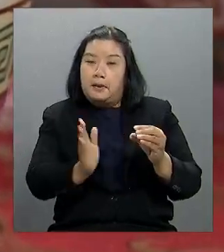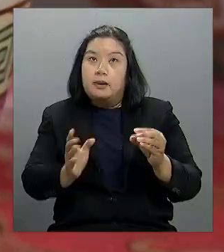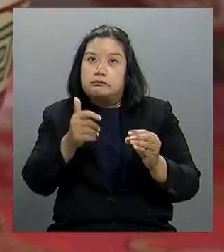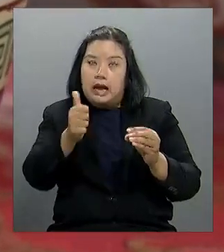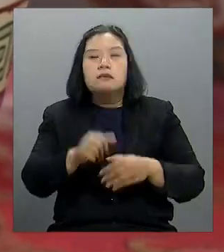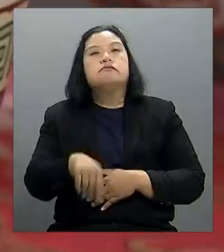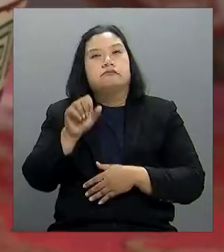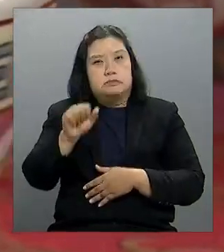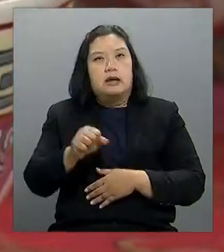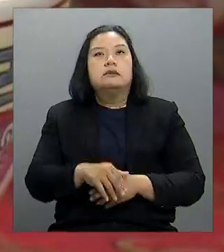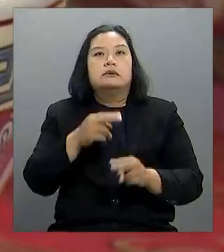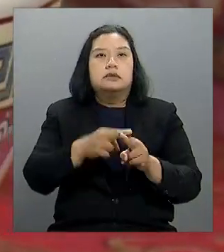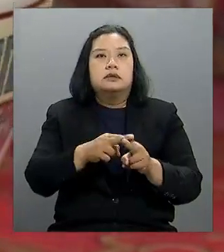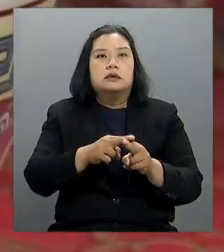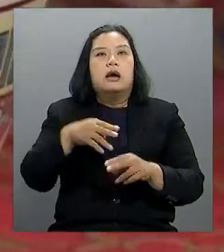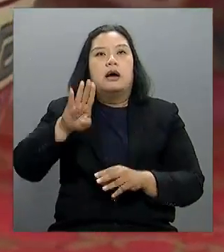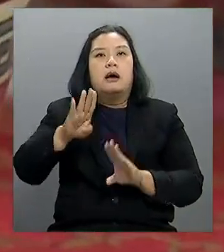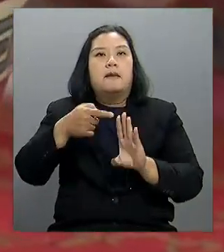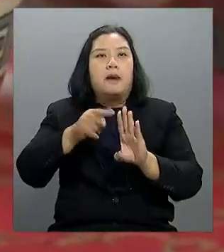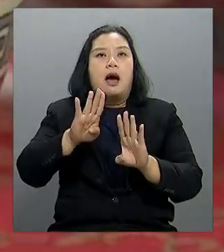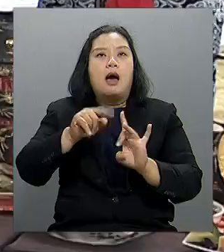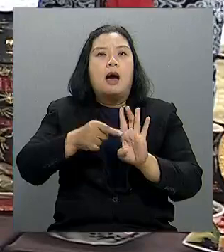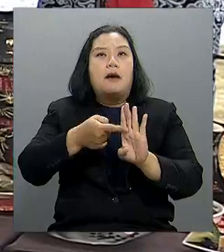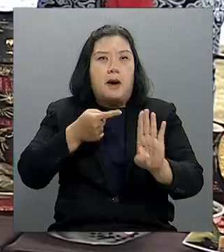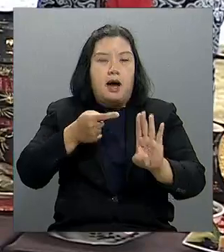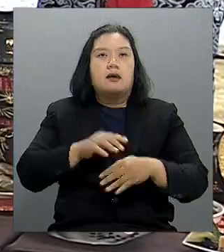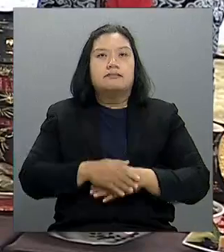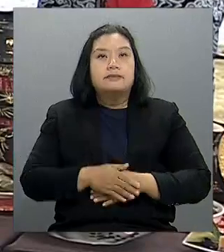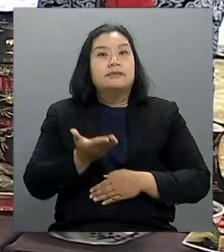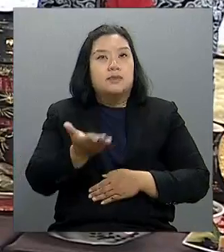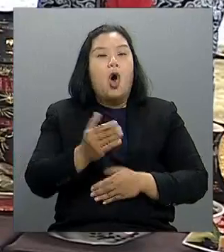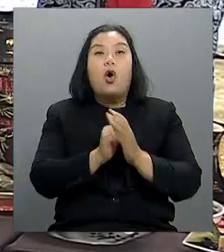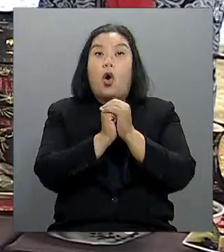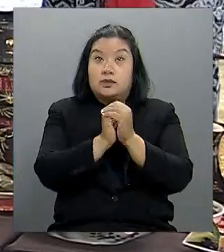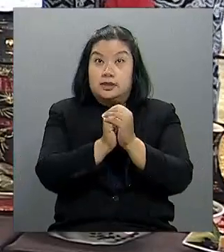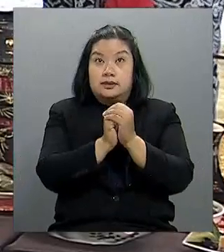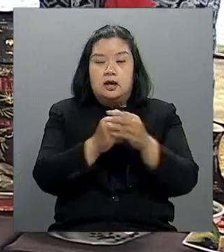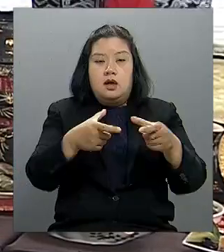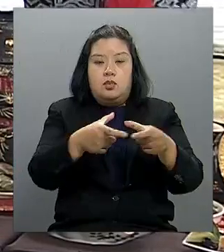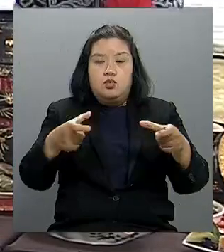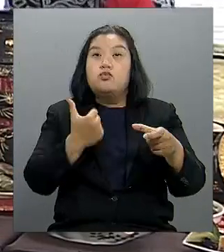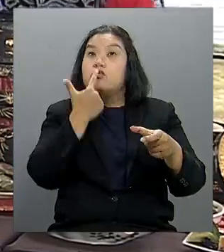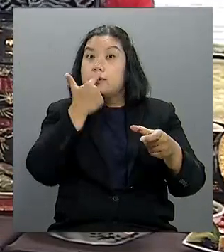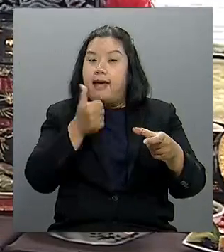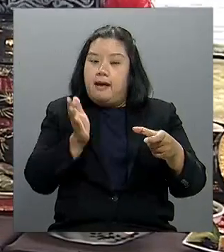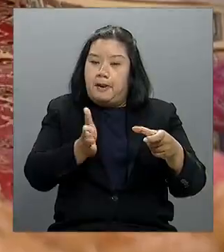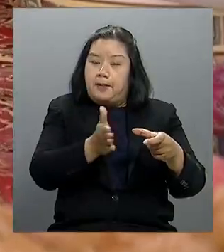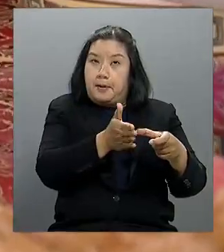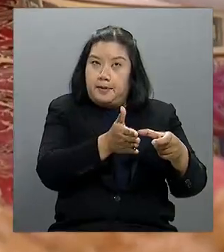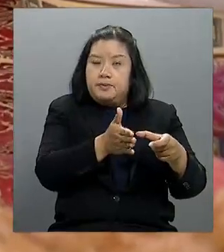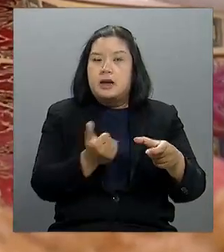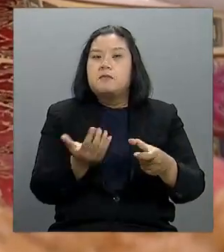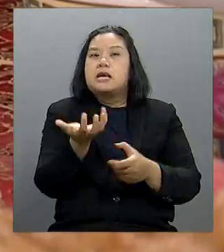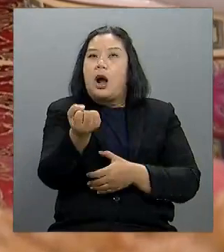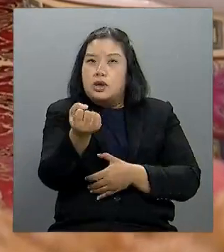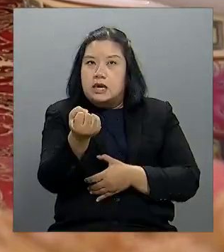ครับที่โดยเฉพาะก็คือเราเรียกอิ่วปึงนะครับก็คืออิ่วก็คือน้ำมันนะครับปึงก็คือข้าวเหนียวคือข้าวเหนียวผัดน้ำมัน อิ่วปึ